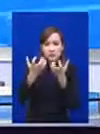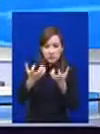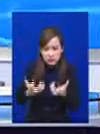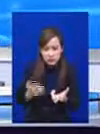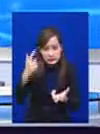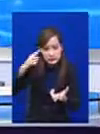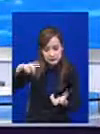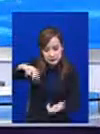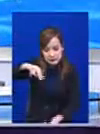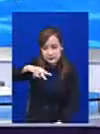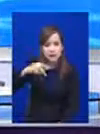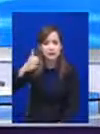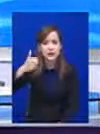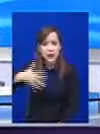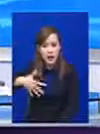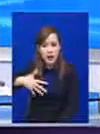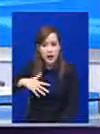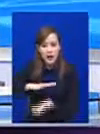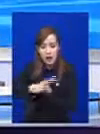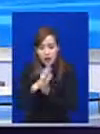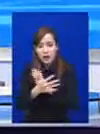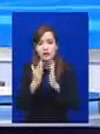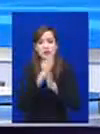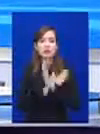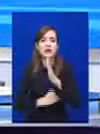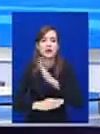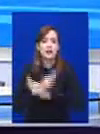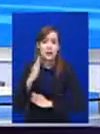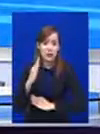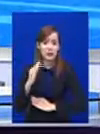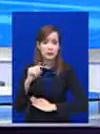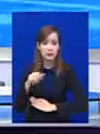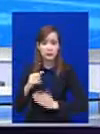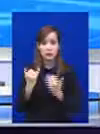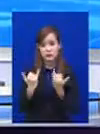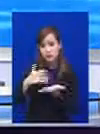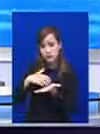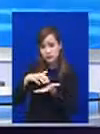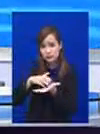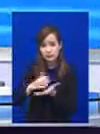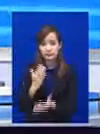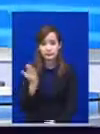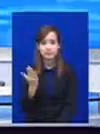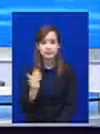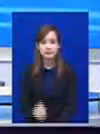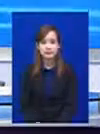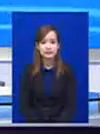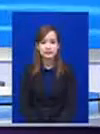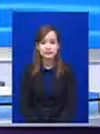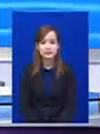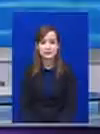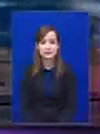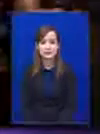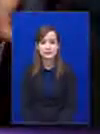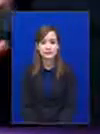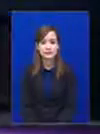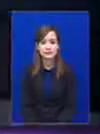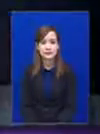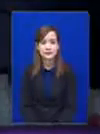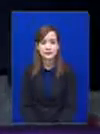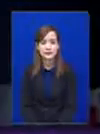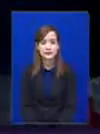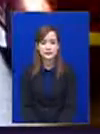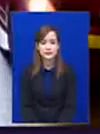ลับมาเดินได้นะคะและจะกลายเป็นผู้พิการในที่สุดรายละเอียดเรื่องนี้จะเป็นอย่างไรไปติดตามจากรายงานกันค่ะ